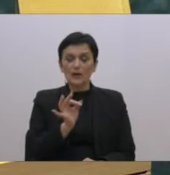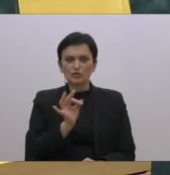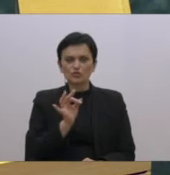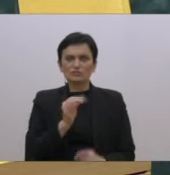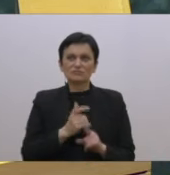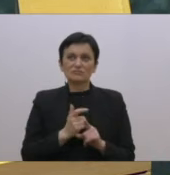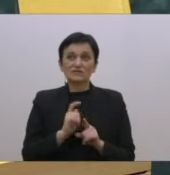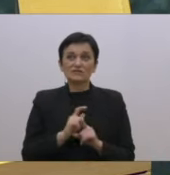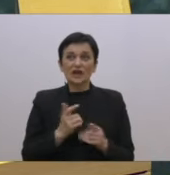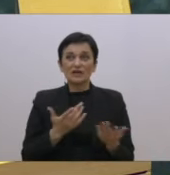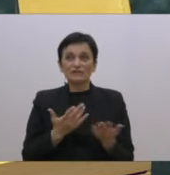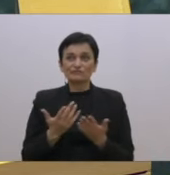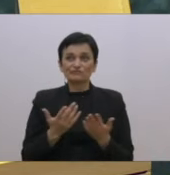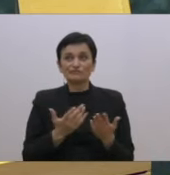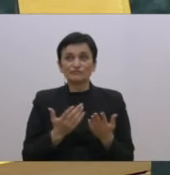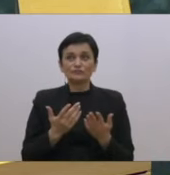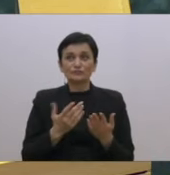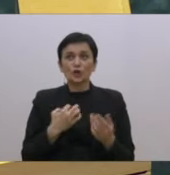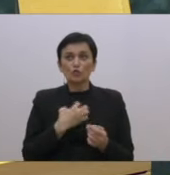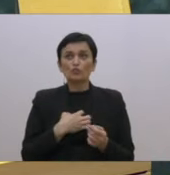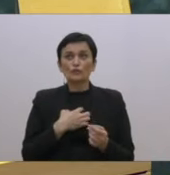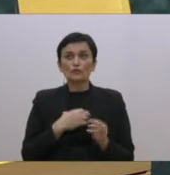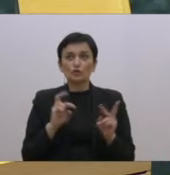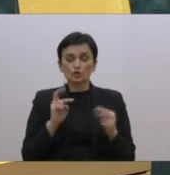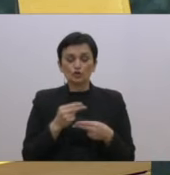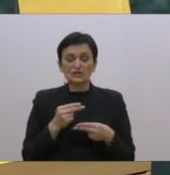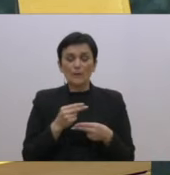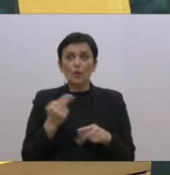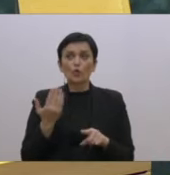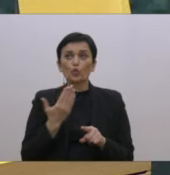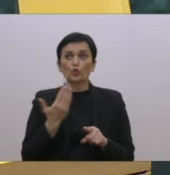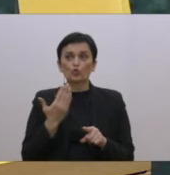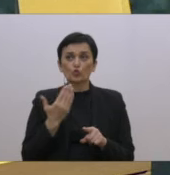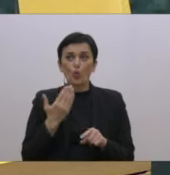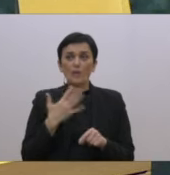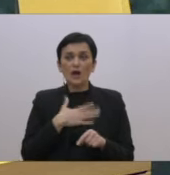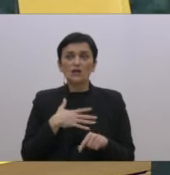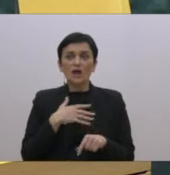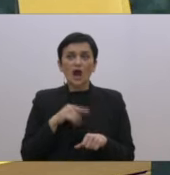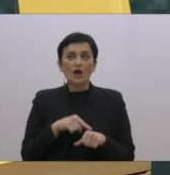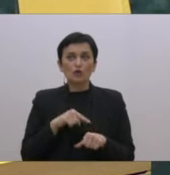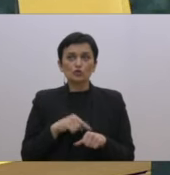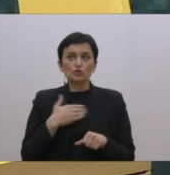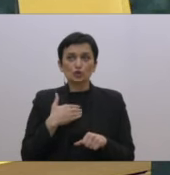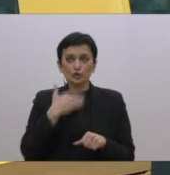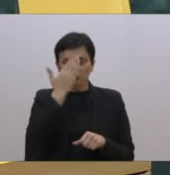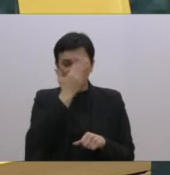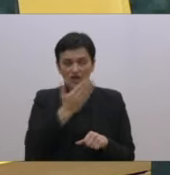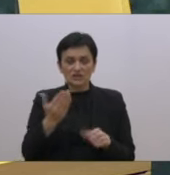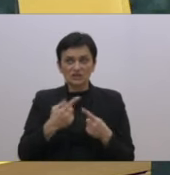ესე მათ შორის იმ ძალიან მნიშვნელოვან თემაზე, რომელიც აწუხებს ჩვენ